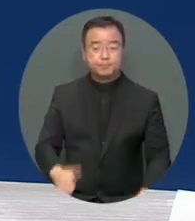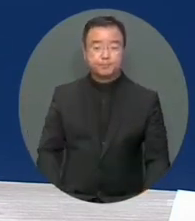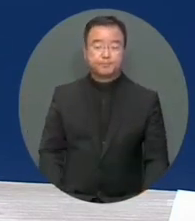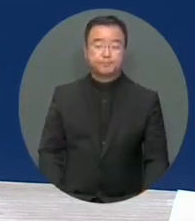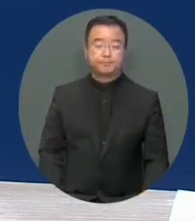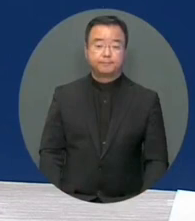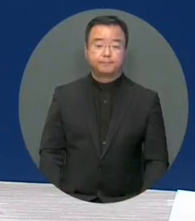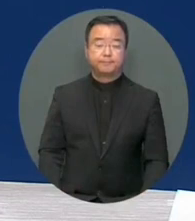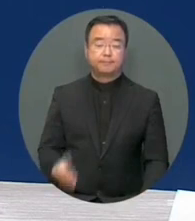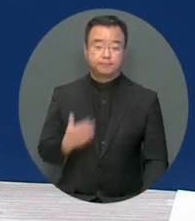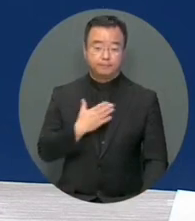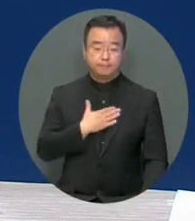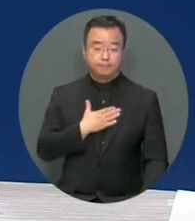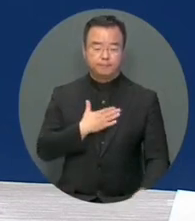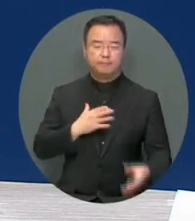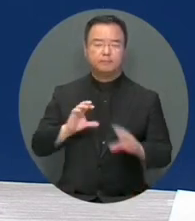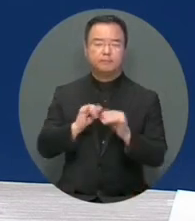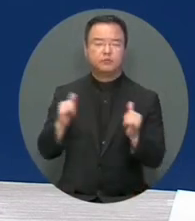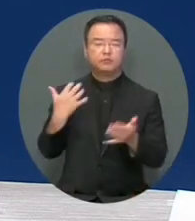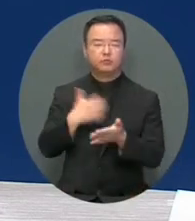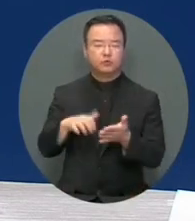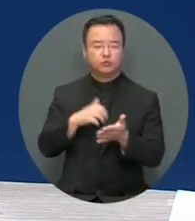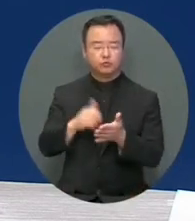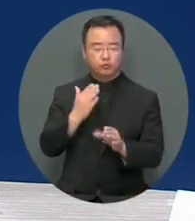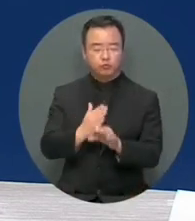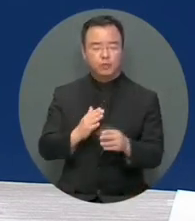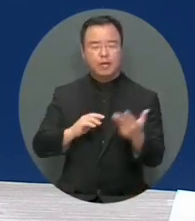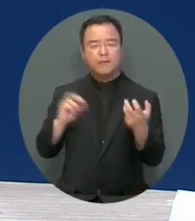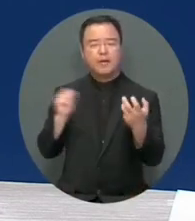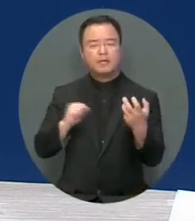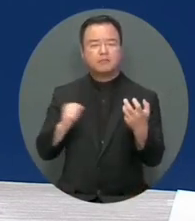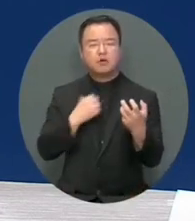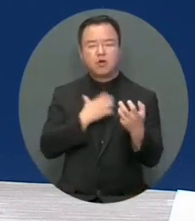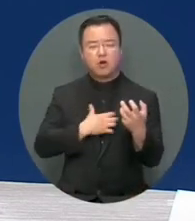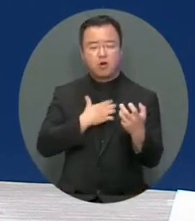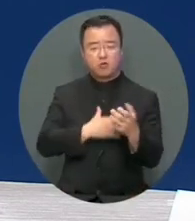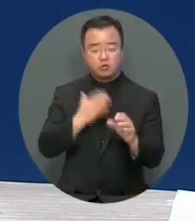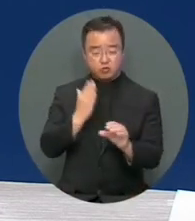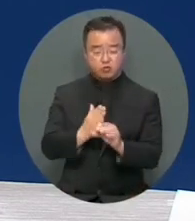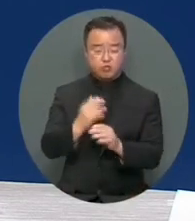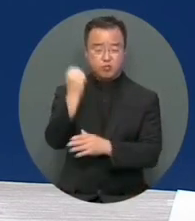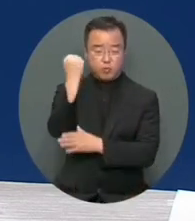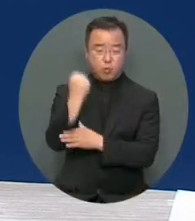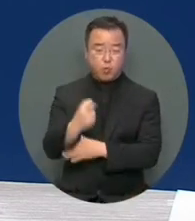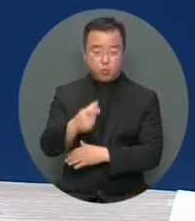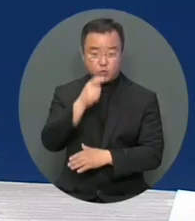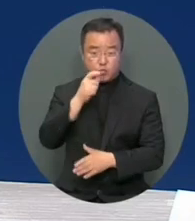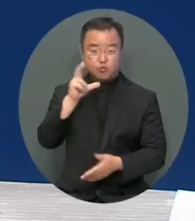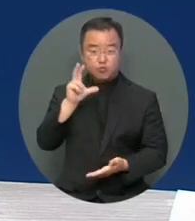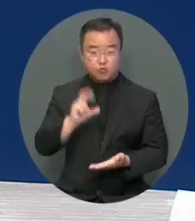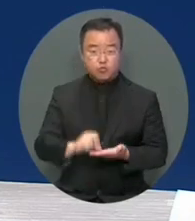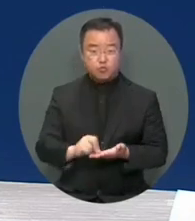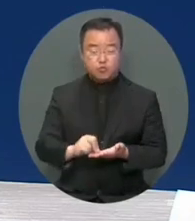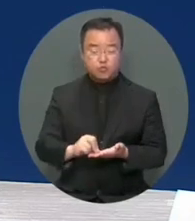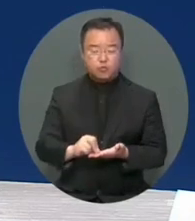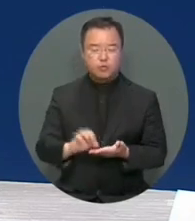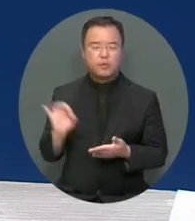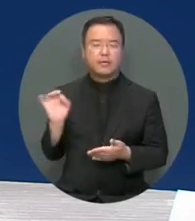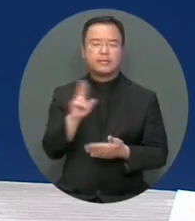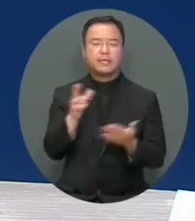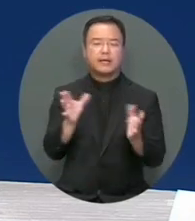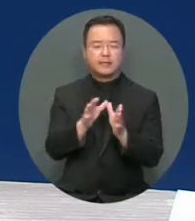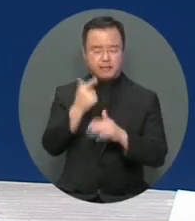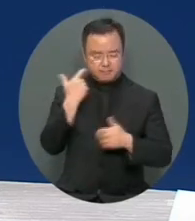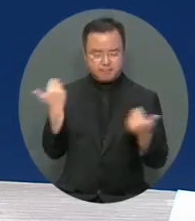저는 국민의 80%가 걱정하는 후쿠시마 오염수 문제 같은 것은 야당의 반대나